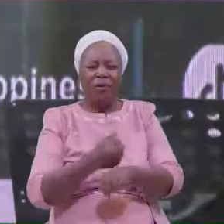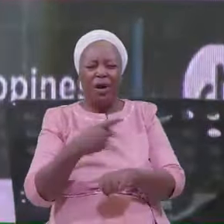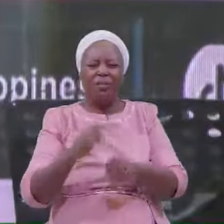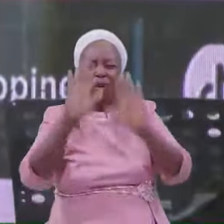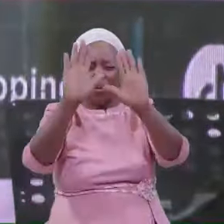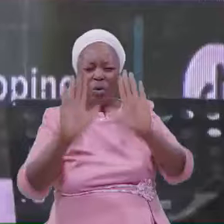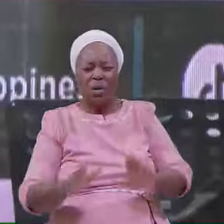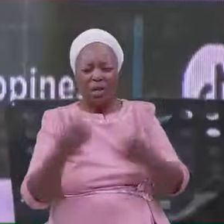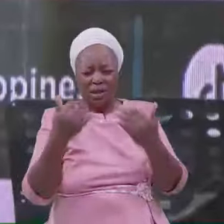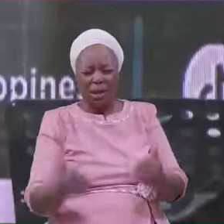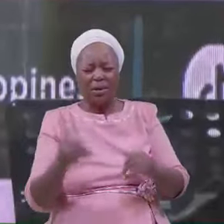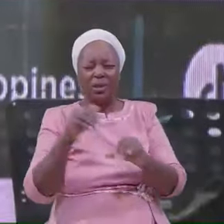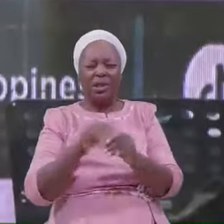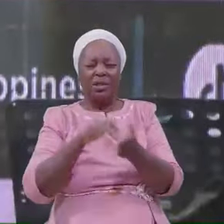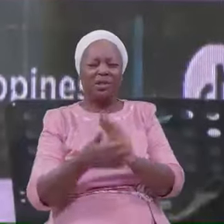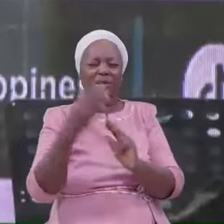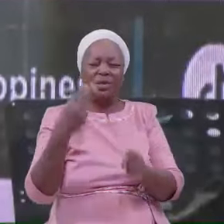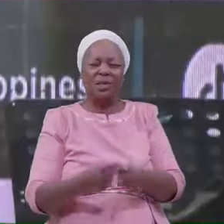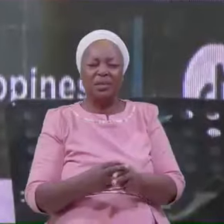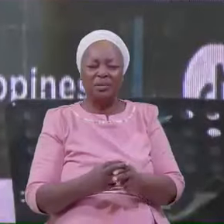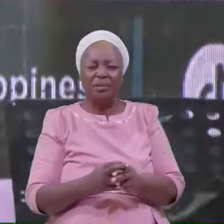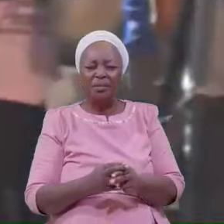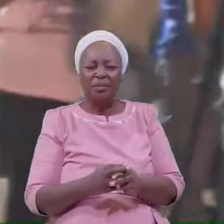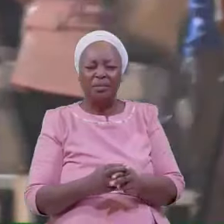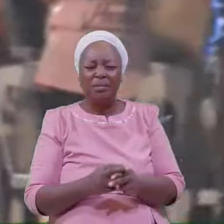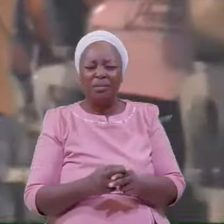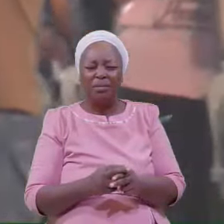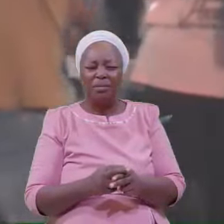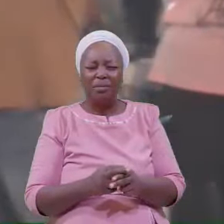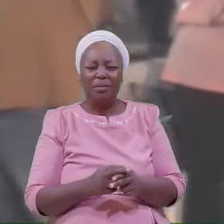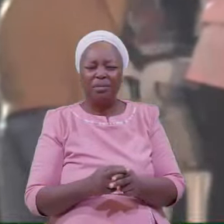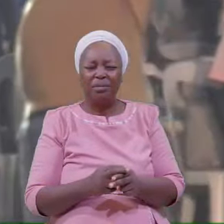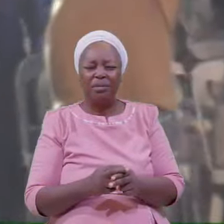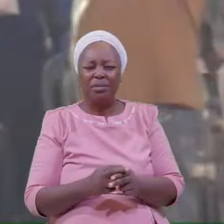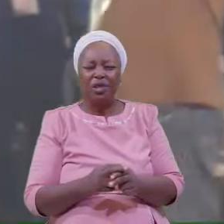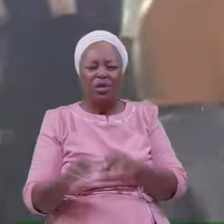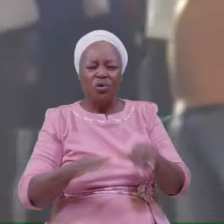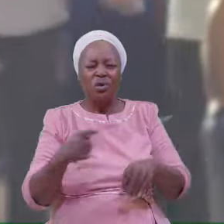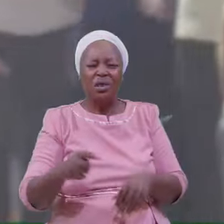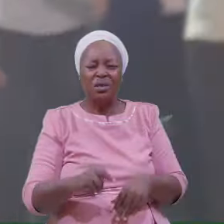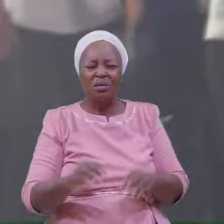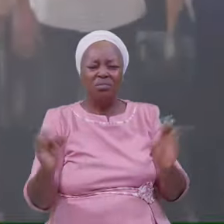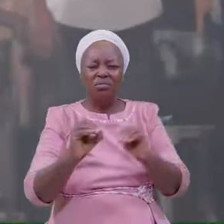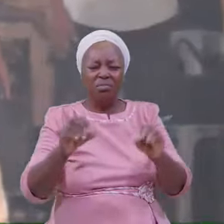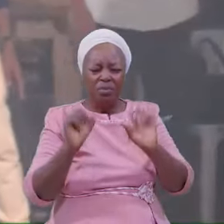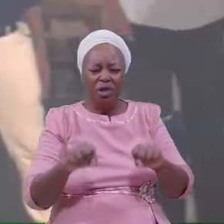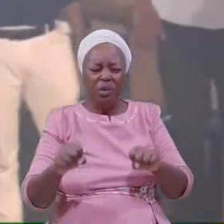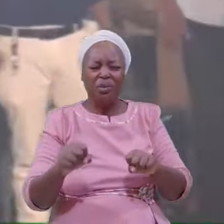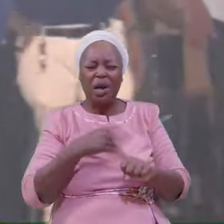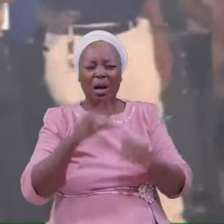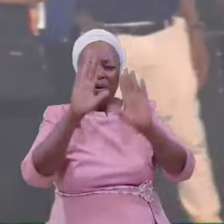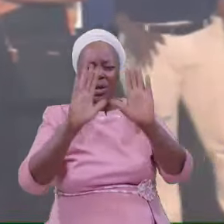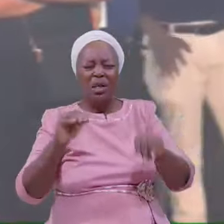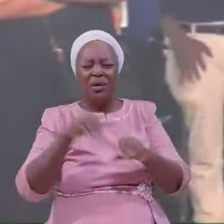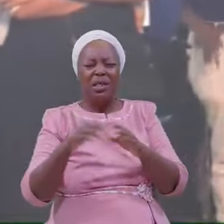wonders. Ang lahat ng makakabalaghan at ang lahat ng himila. The incredible in every life. Ang lahat